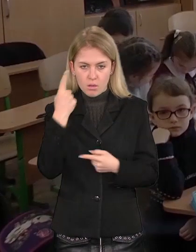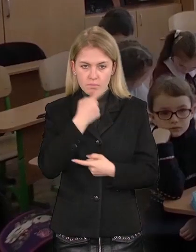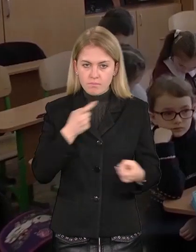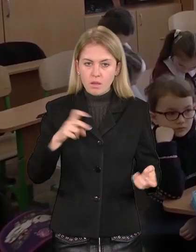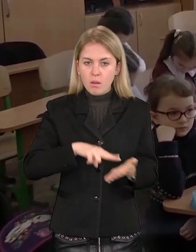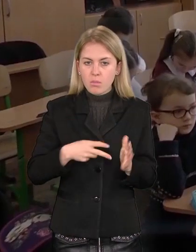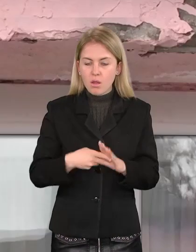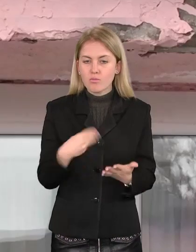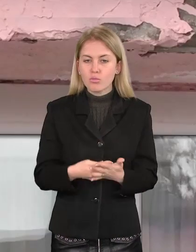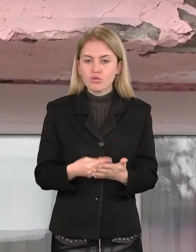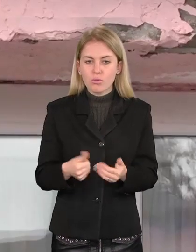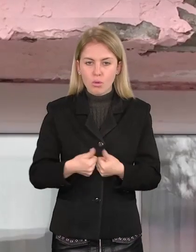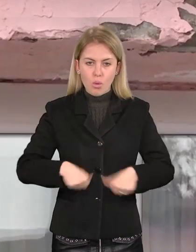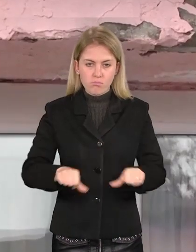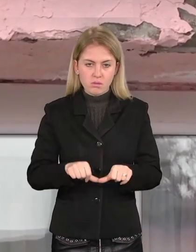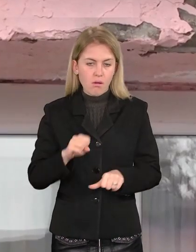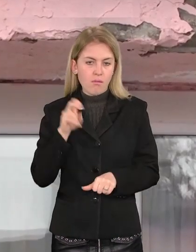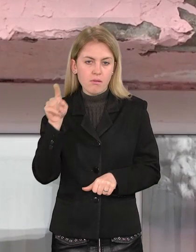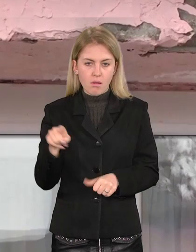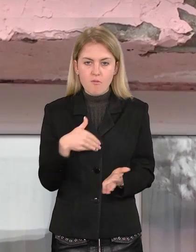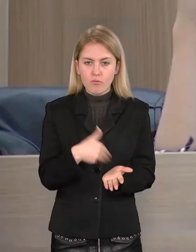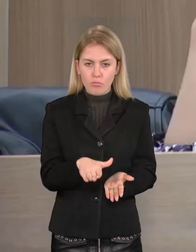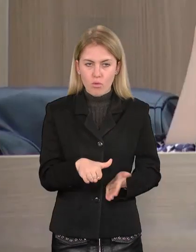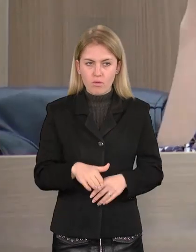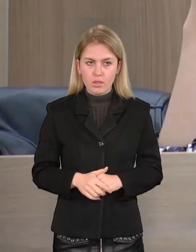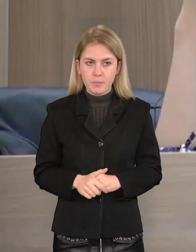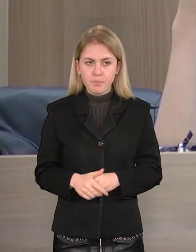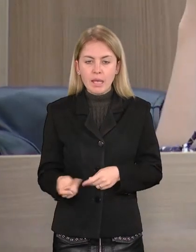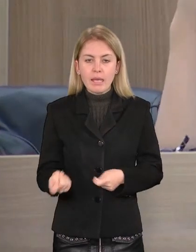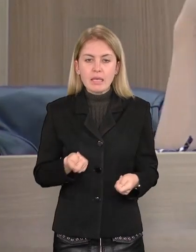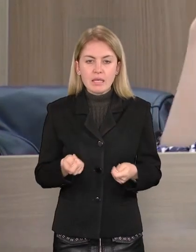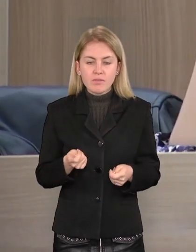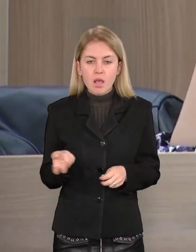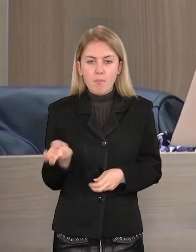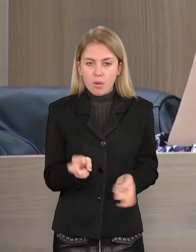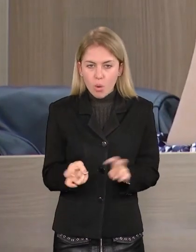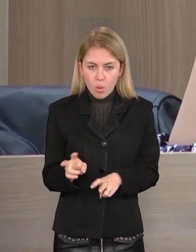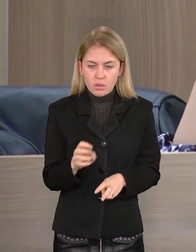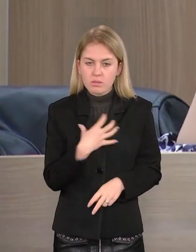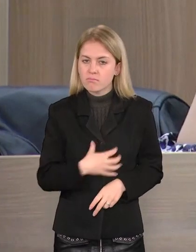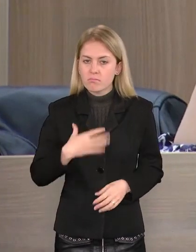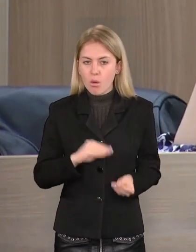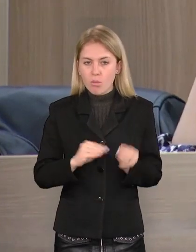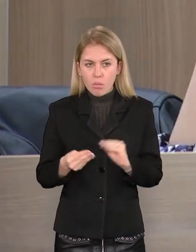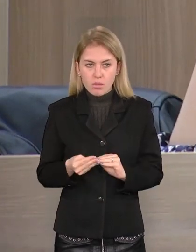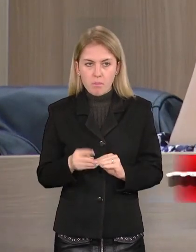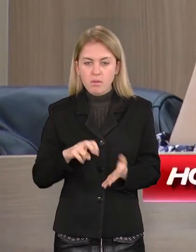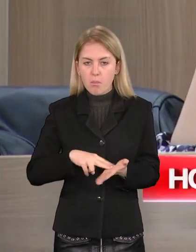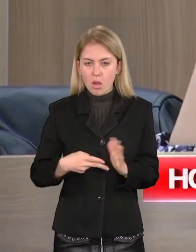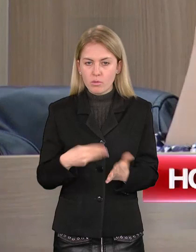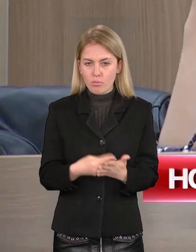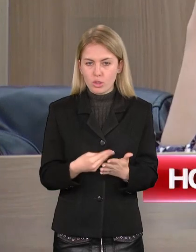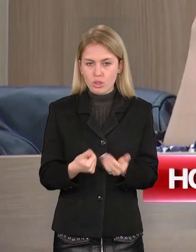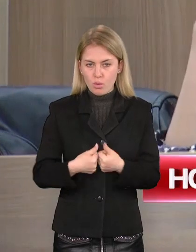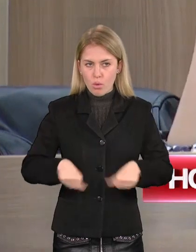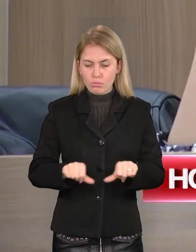на планово-бюджетних комісіях. Проте там їм відмовили. Керівники приходили з нагальними проблемами на планово-бюджетну